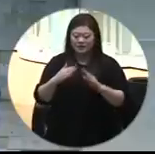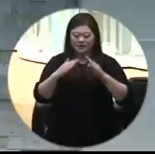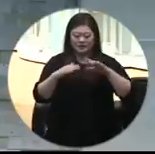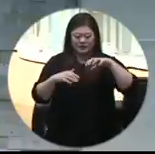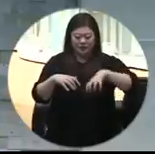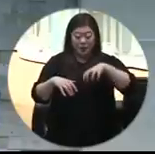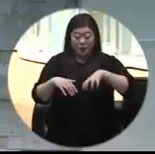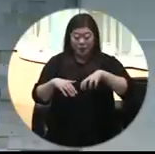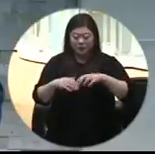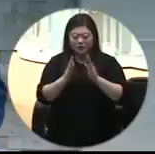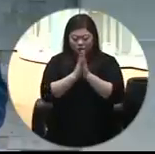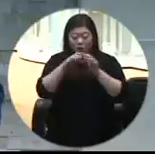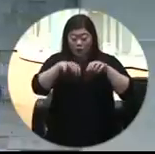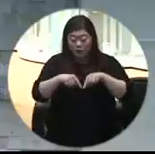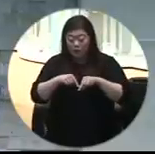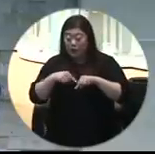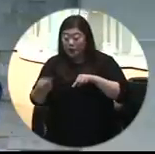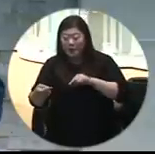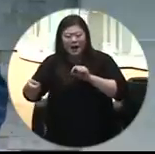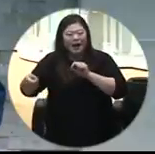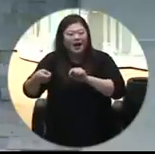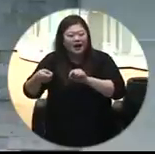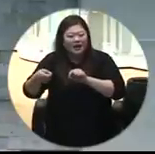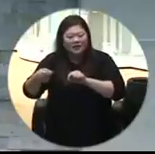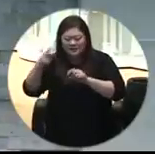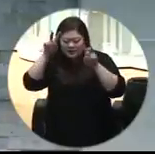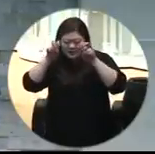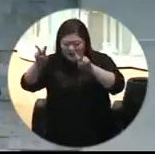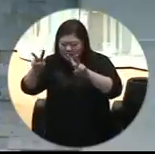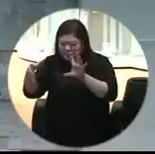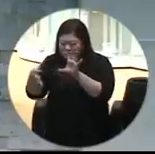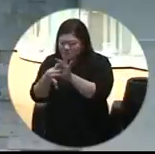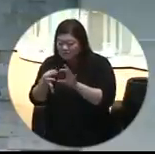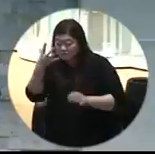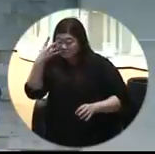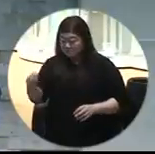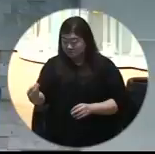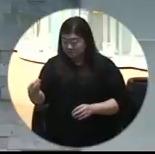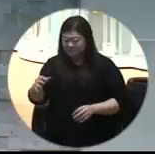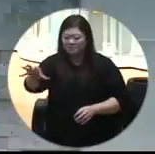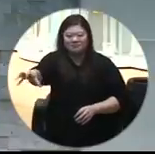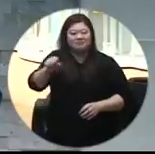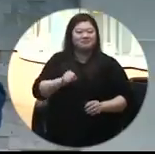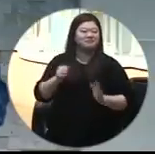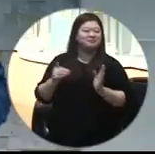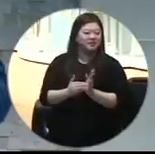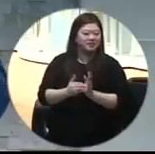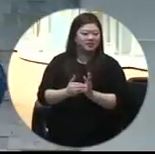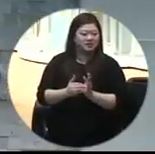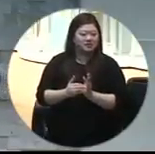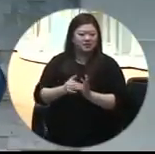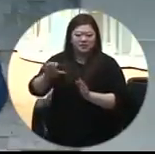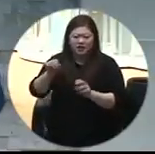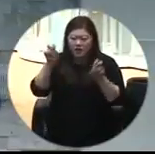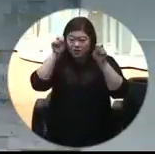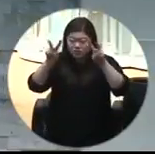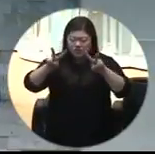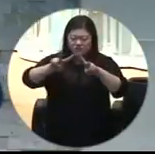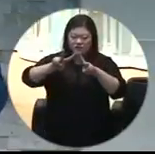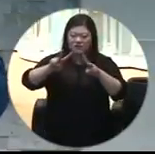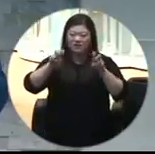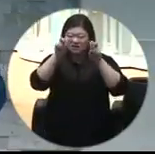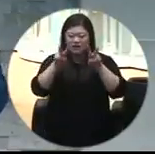우리들이 직접 그것을 보고 가져온 것입니다. 그런데 두 개의 뿔이